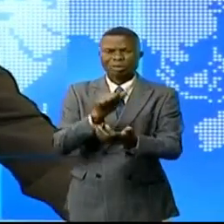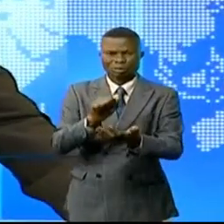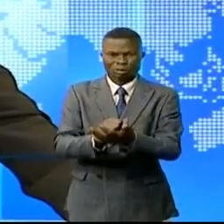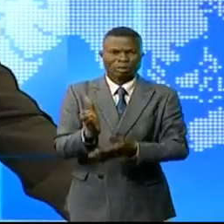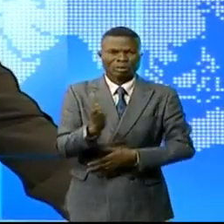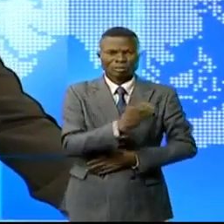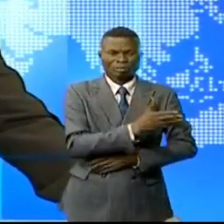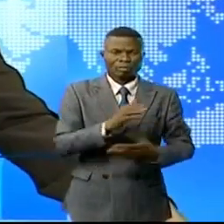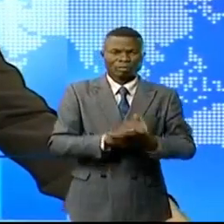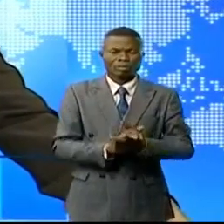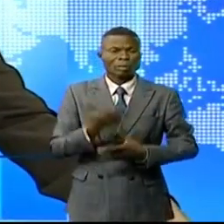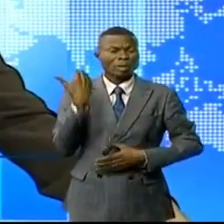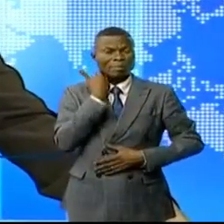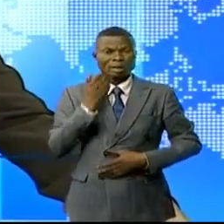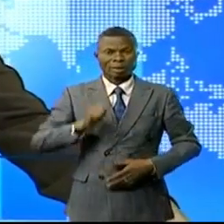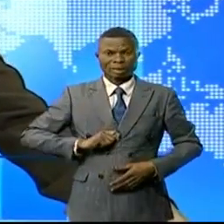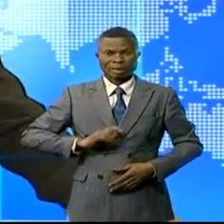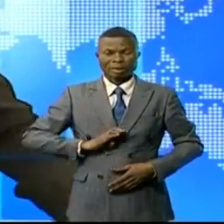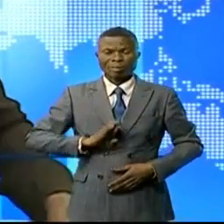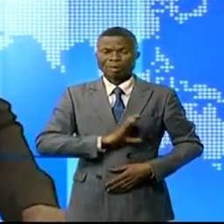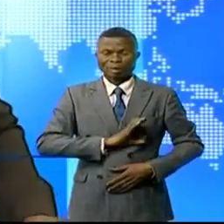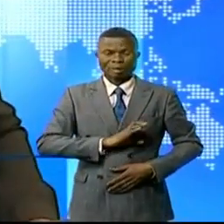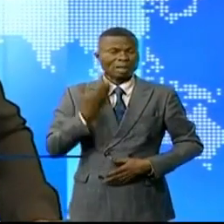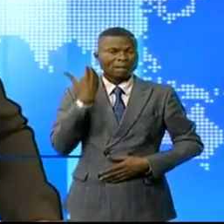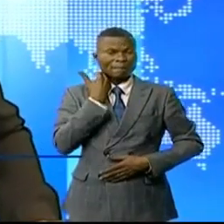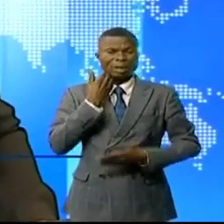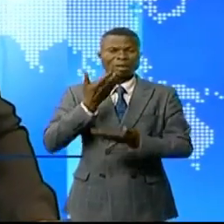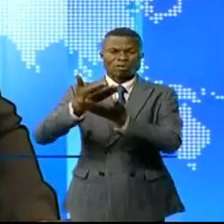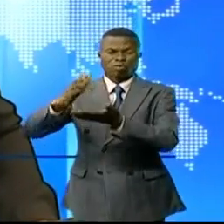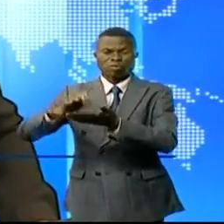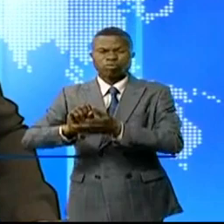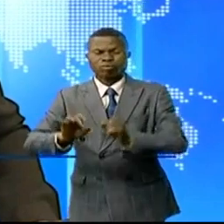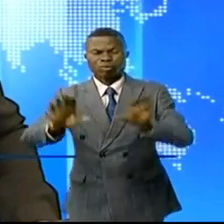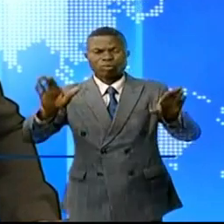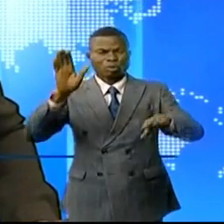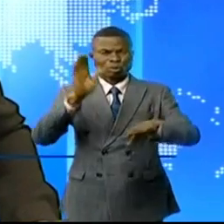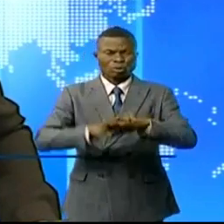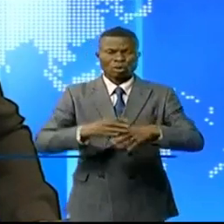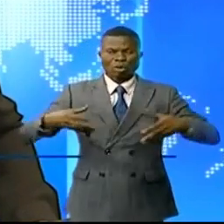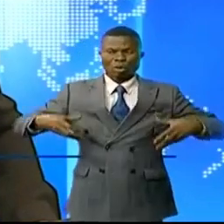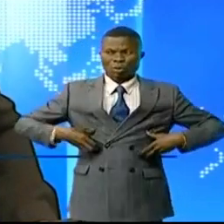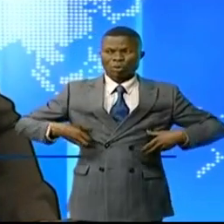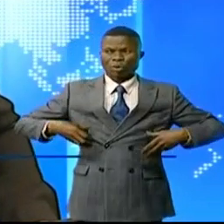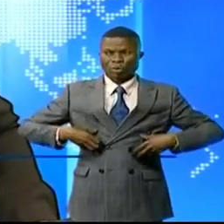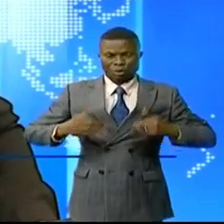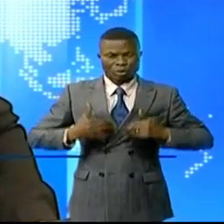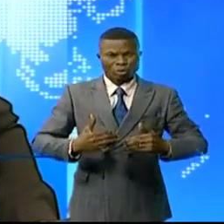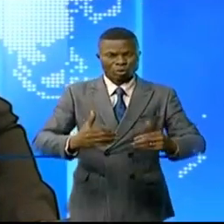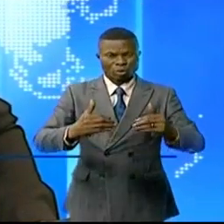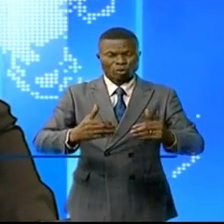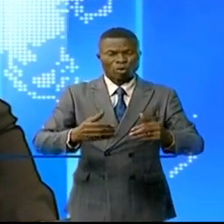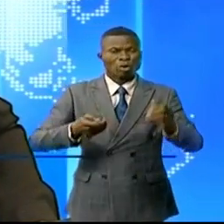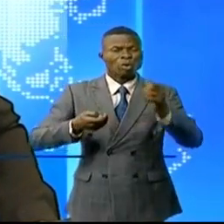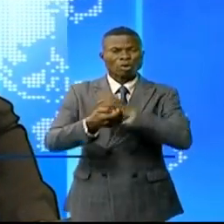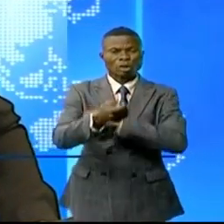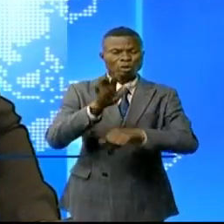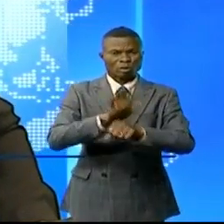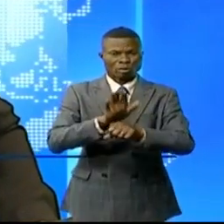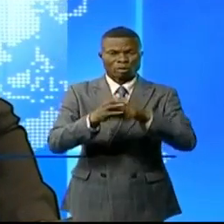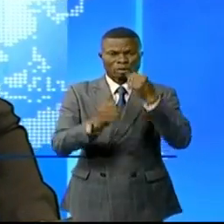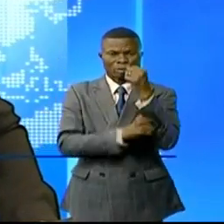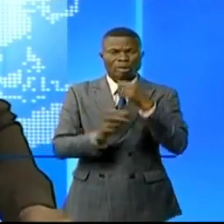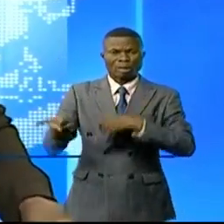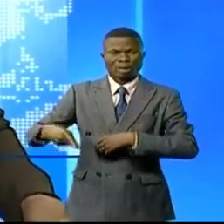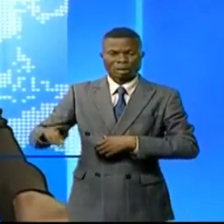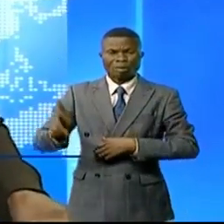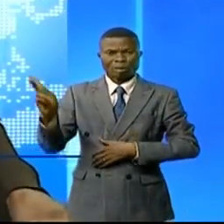La tuberculose, une maladie infectieuse d'origine bactérienne qui touche les poumons et continue à faire aussi des morts. Et dans la province